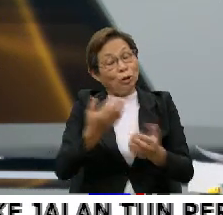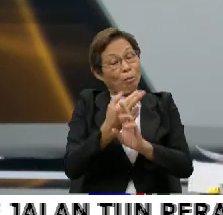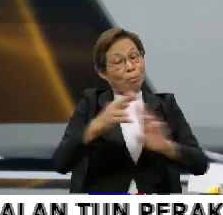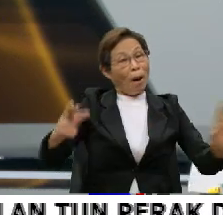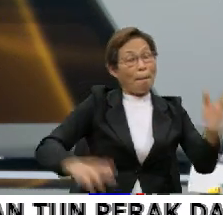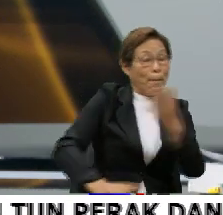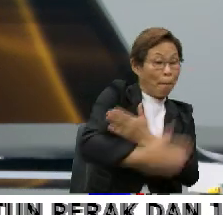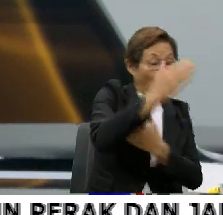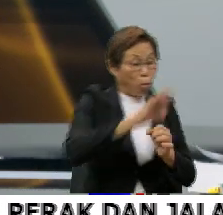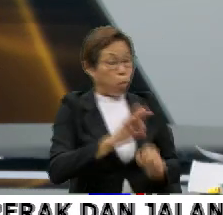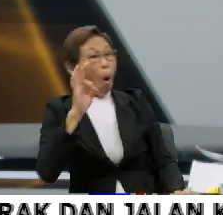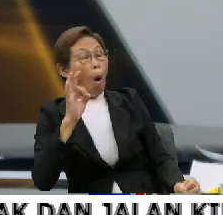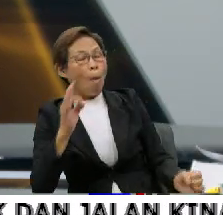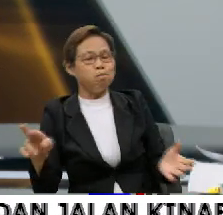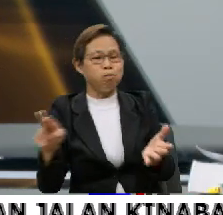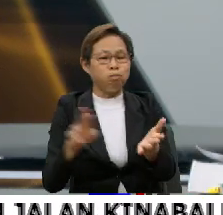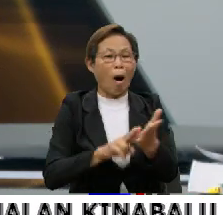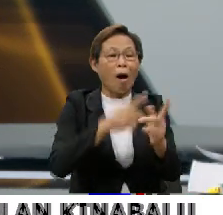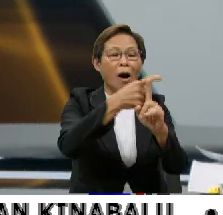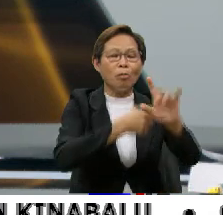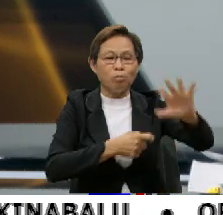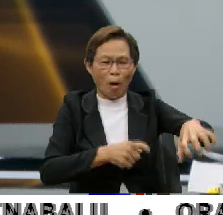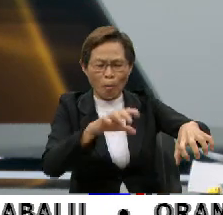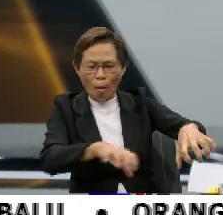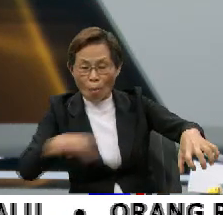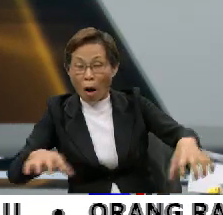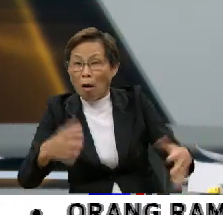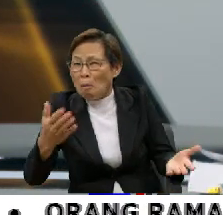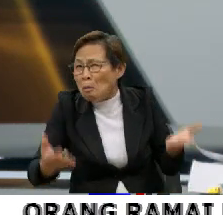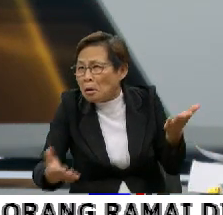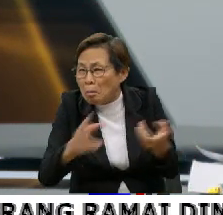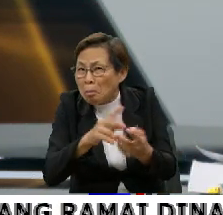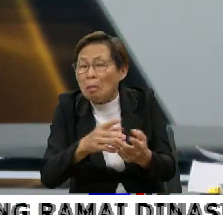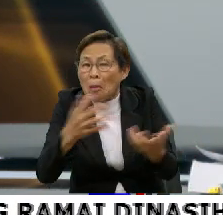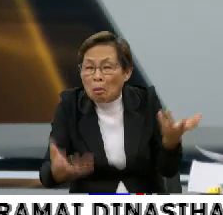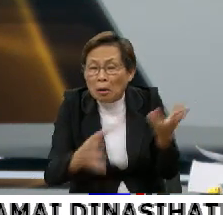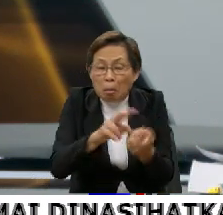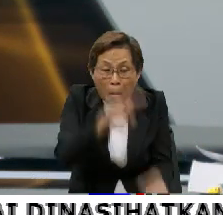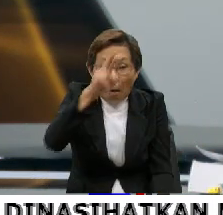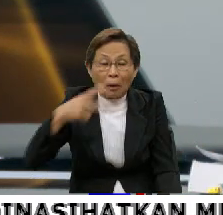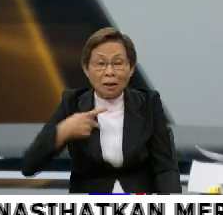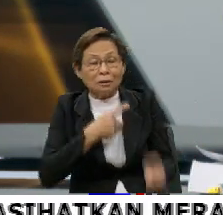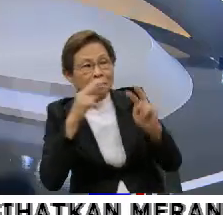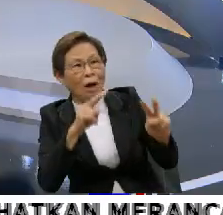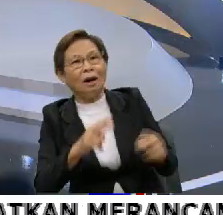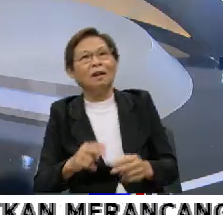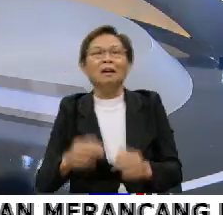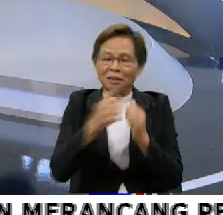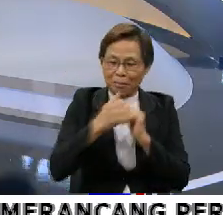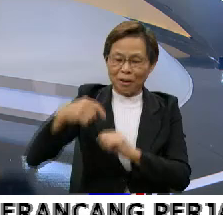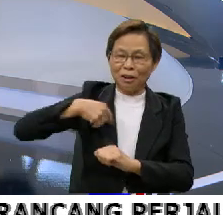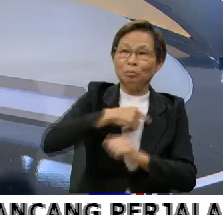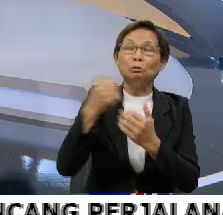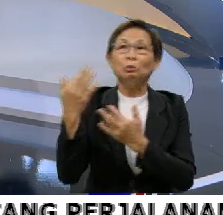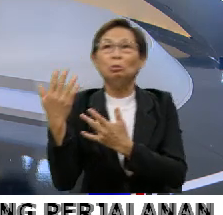semangat untuk memberikan laporan di lokasi Apa mungkin gambaran juga kejutan yang bakal kita saksikan sama-sama kita tunggu sepanjang sejarah yang kita pada hari ini